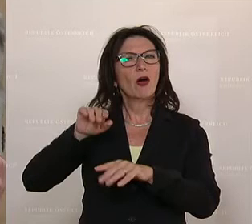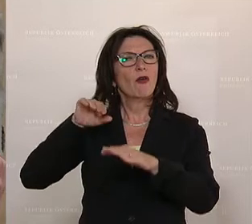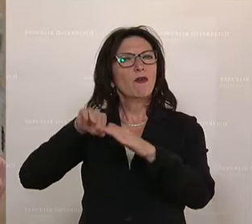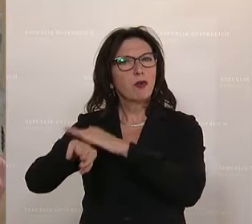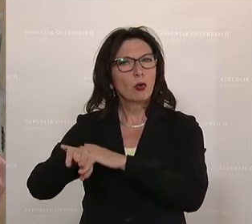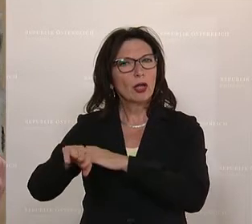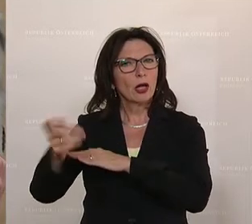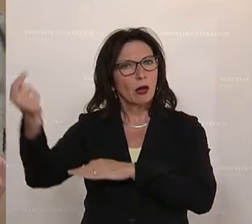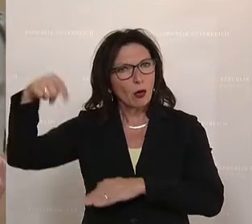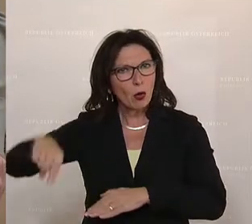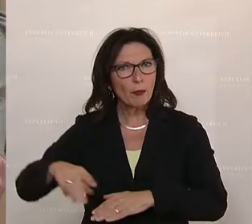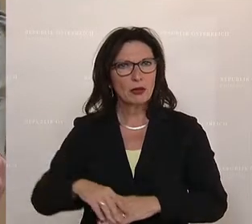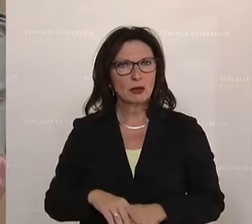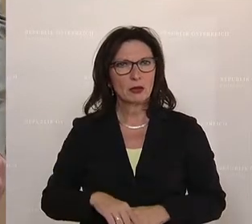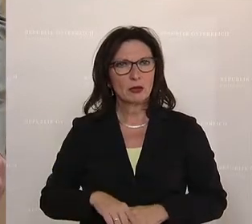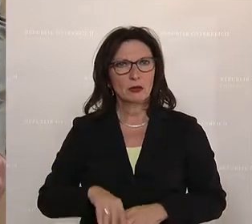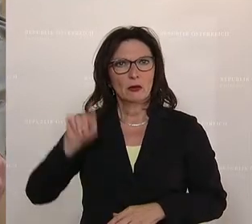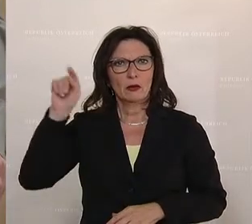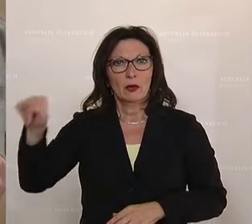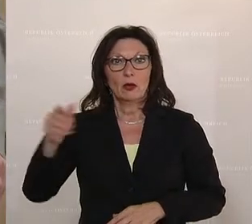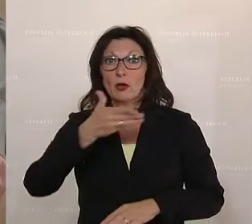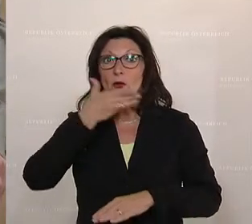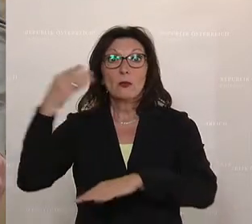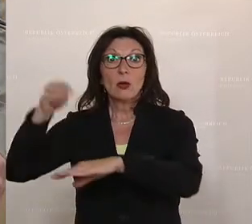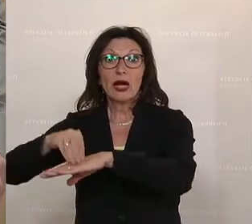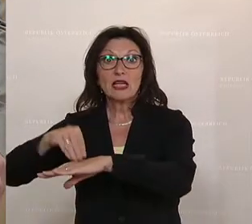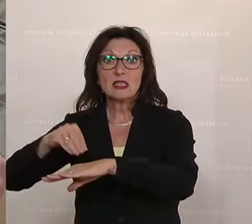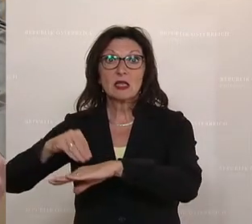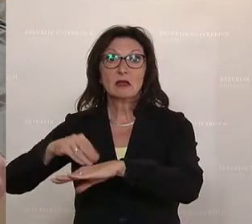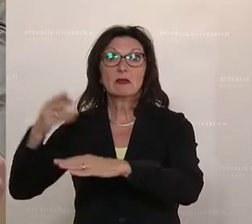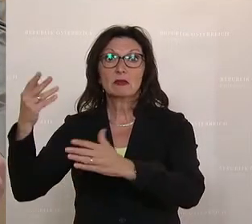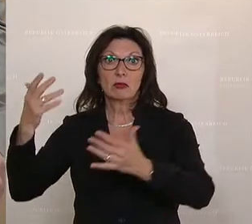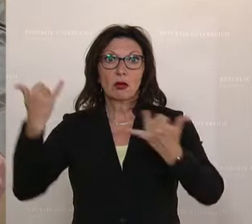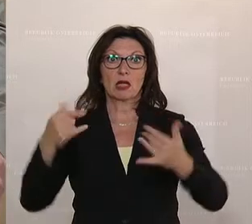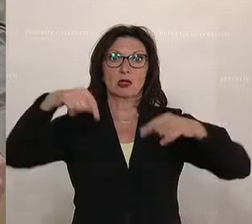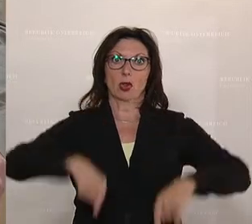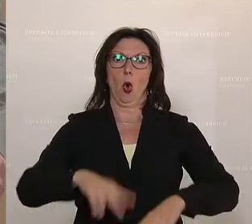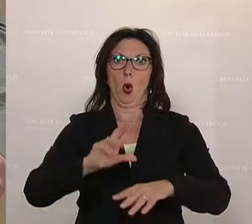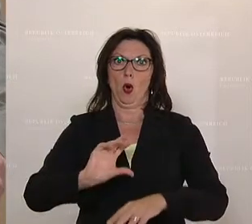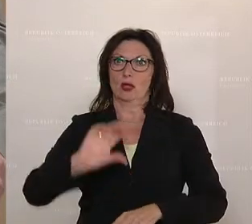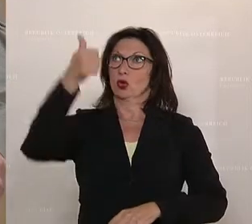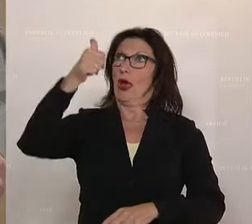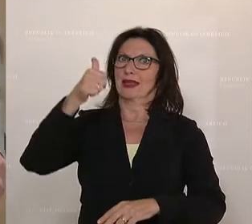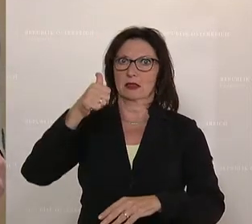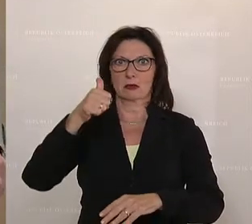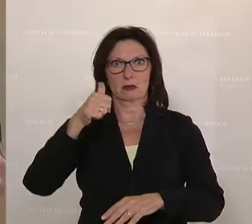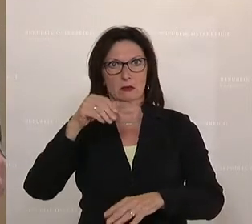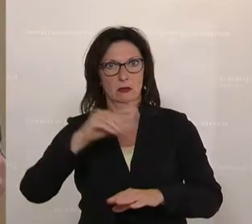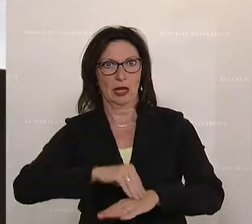sind, dort nicht registriert wurden und wir jetzt die Ersten sind, die sie registrieren sollen, dann gehören sie uns. Sagen wir das